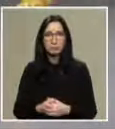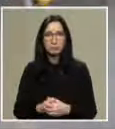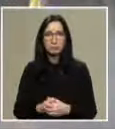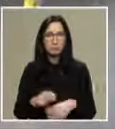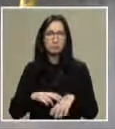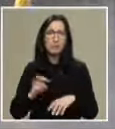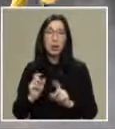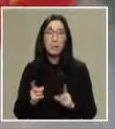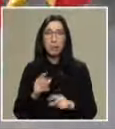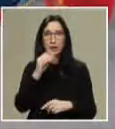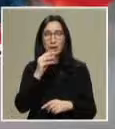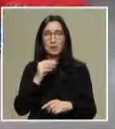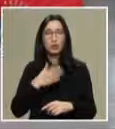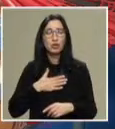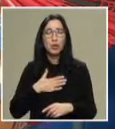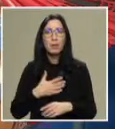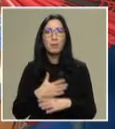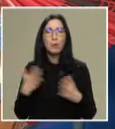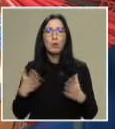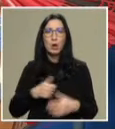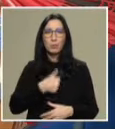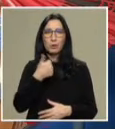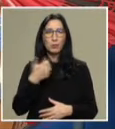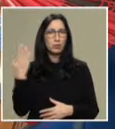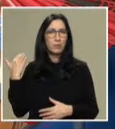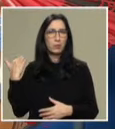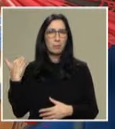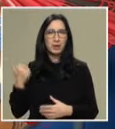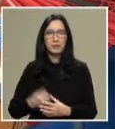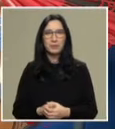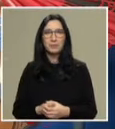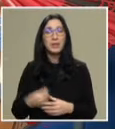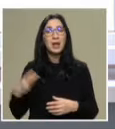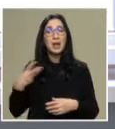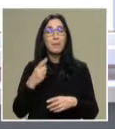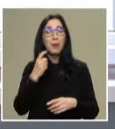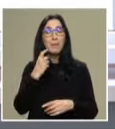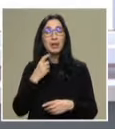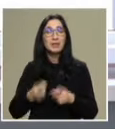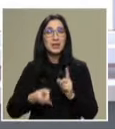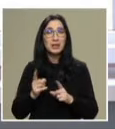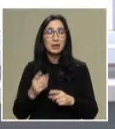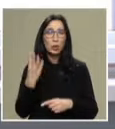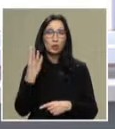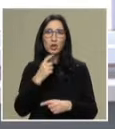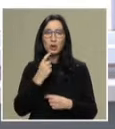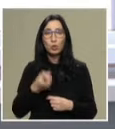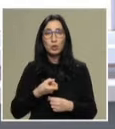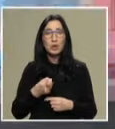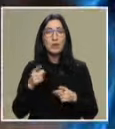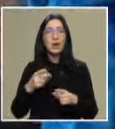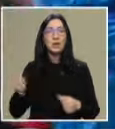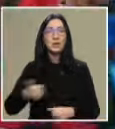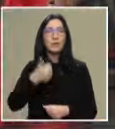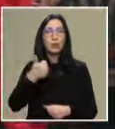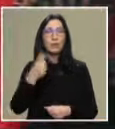Да, мога да кажа, че имам по-голямо самочувствие от преди. Ема Белевска тренира в клуба от 4 години. Тя е